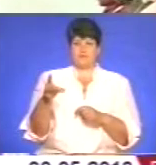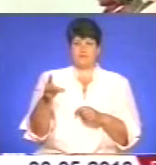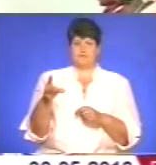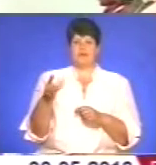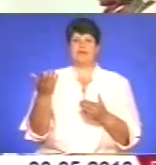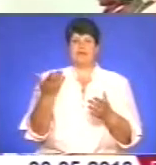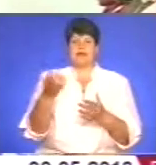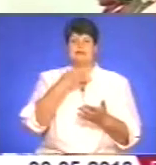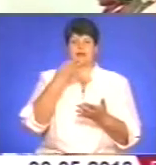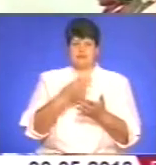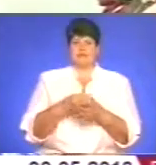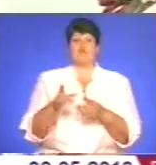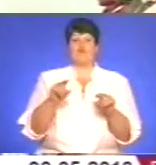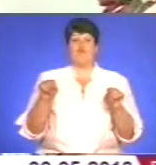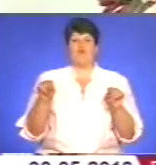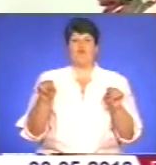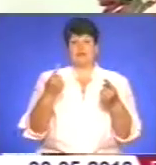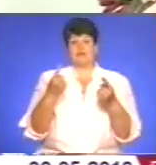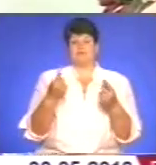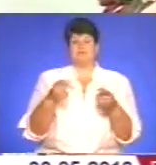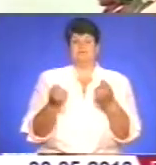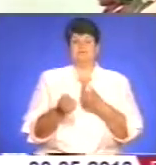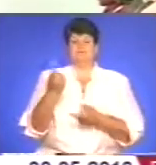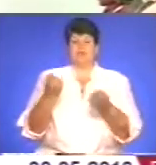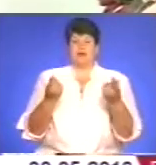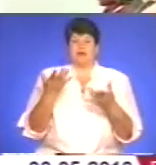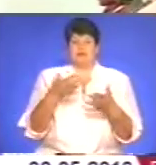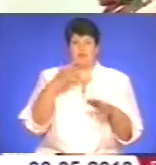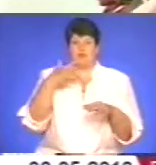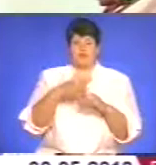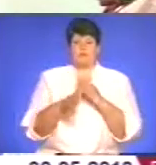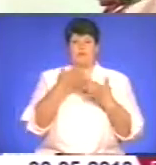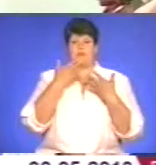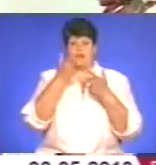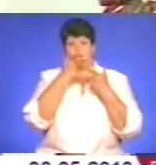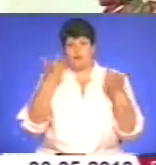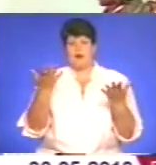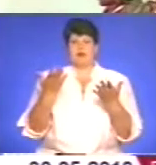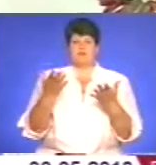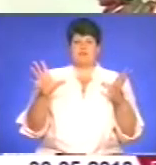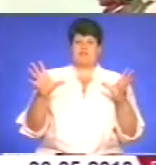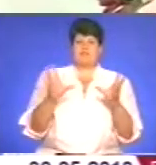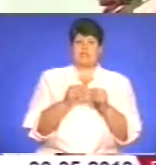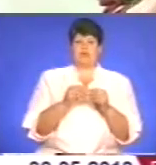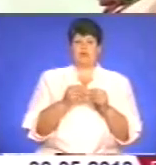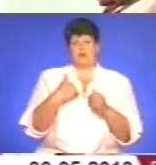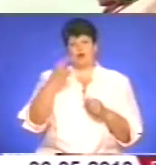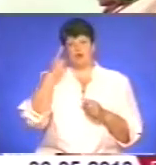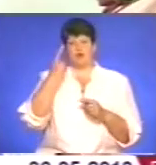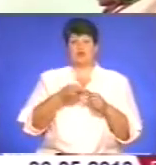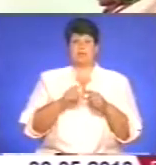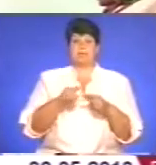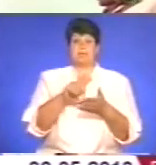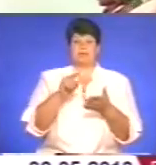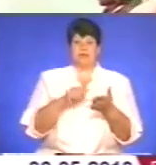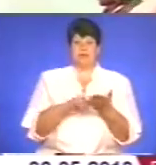деякі виникають деякі непорозуміння, що немає інформації взаємної. Я думаю, що це питання ми сьогодні домовилися,